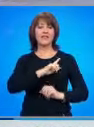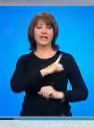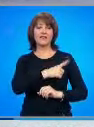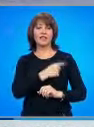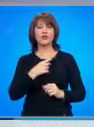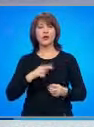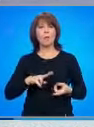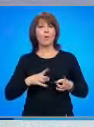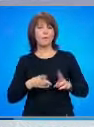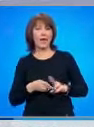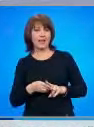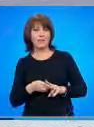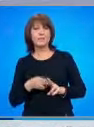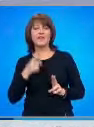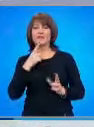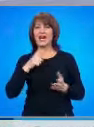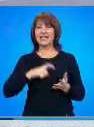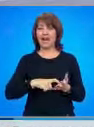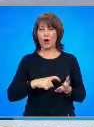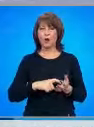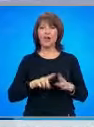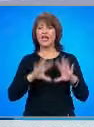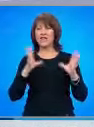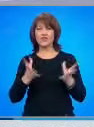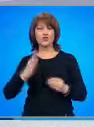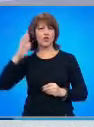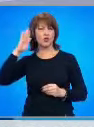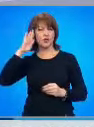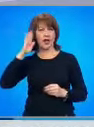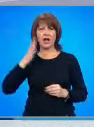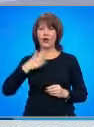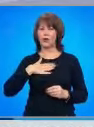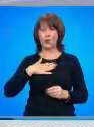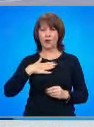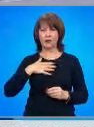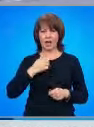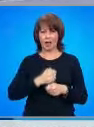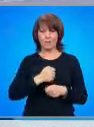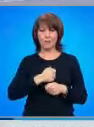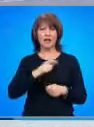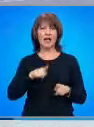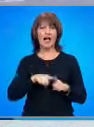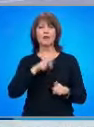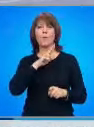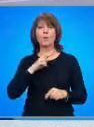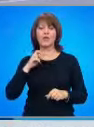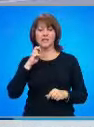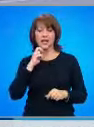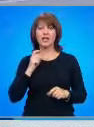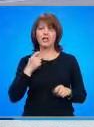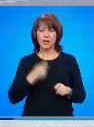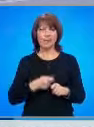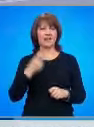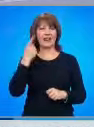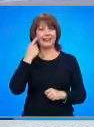в една от наредбите. И тогава абсолютно всички служители с полицейски функции ще бъдат подлагани на